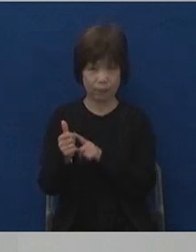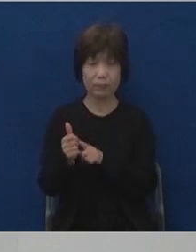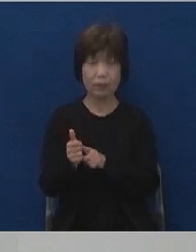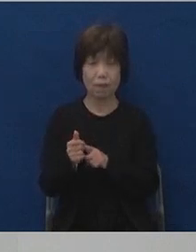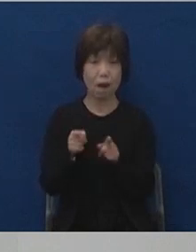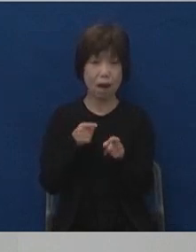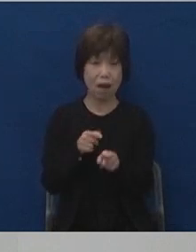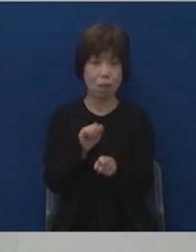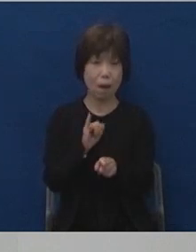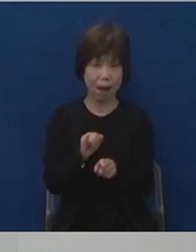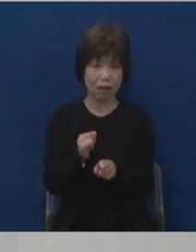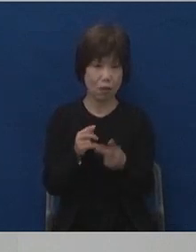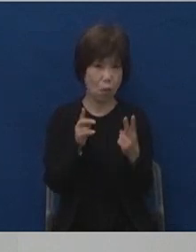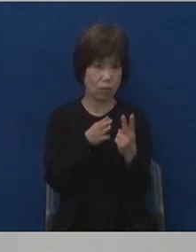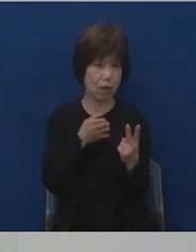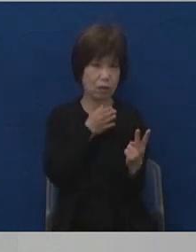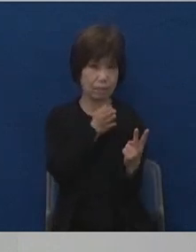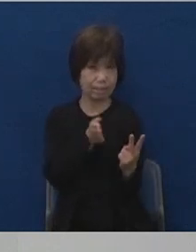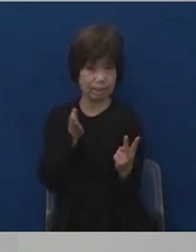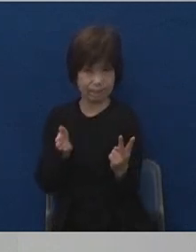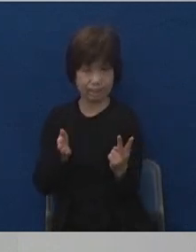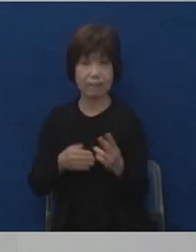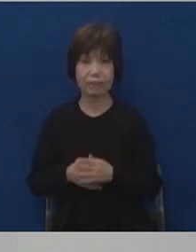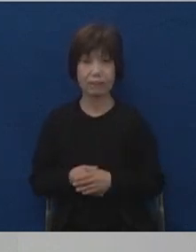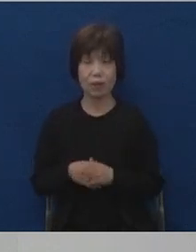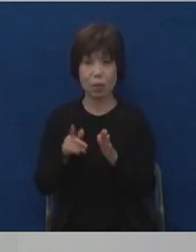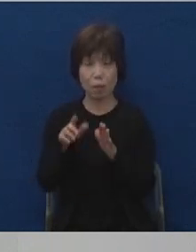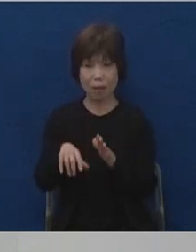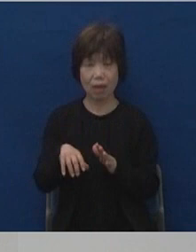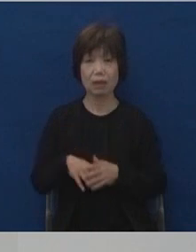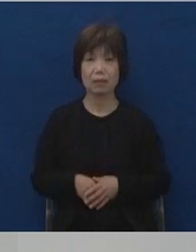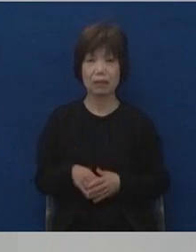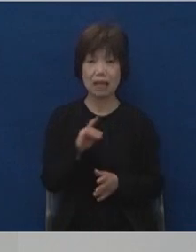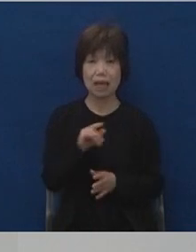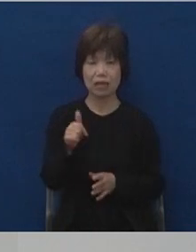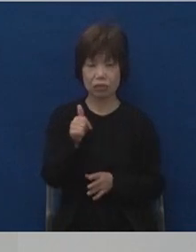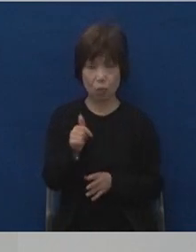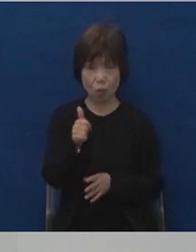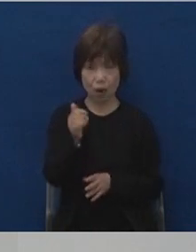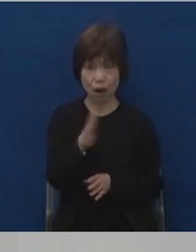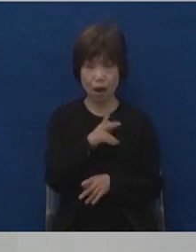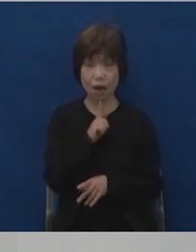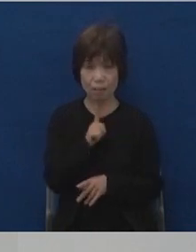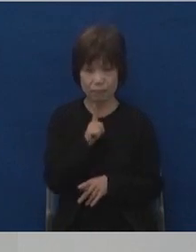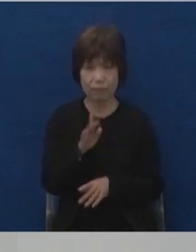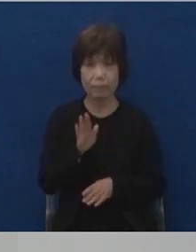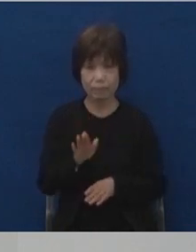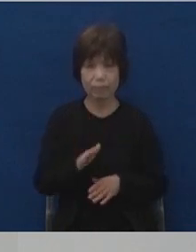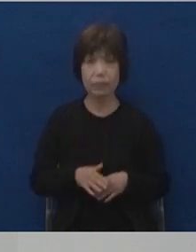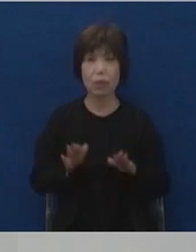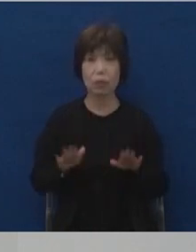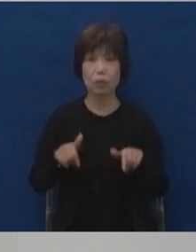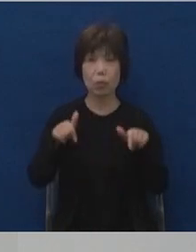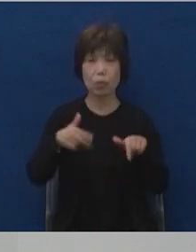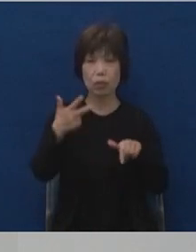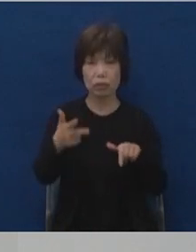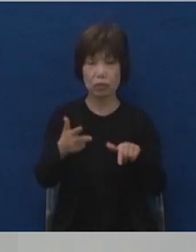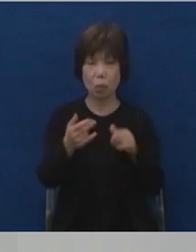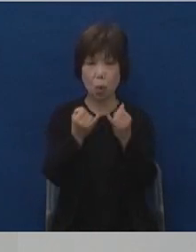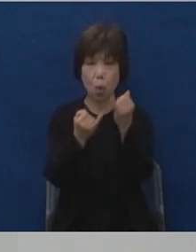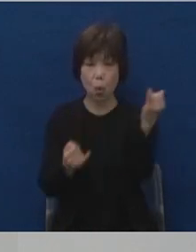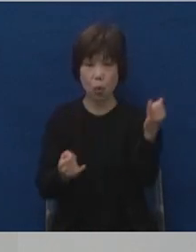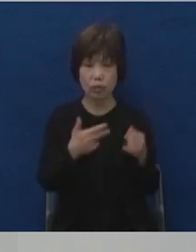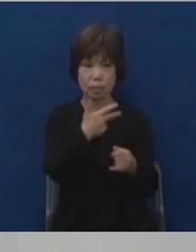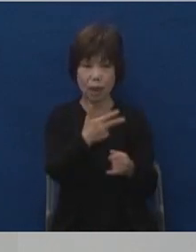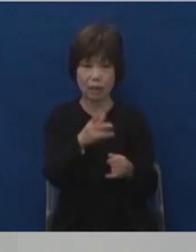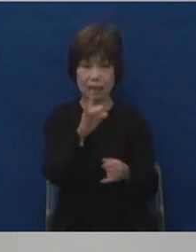お願いいたします。この場合、議長から一言申し上げます。本市の姉妹都市である